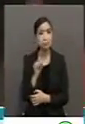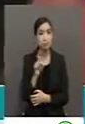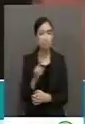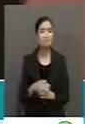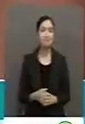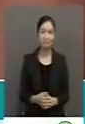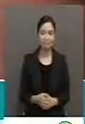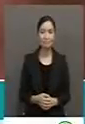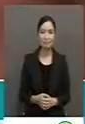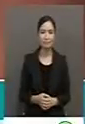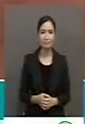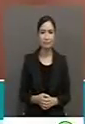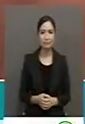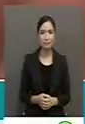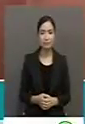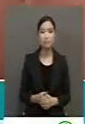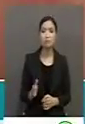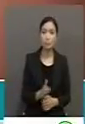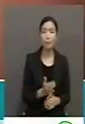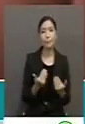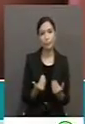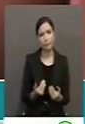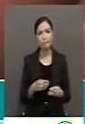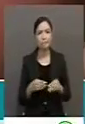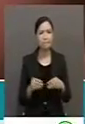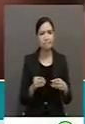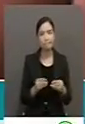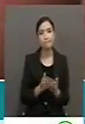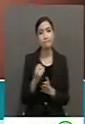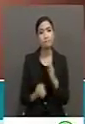ะดำเนินการอย่างเร่งด่วนที่สุดค่ะ ช่วงนี้เป็นช่วงที่อ่อนไหวในเรื่องของความมั่นคงนะคะ